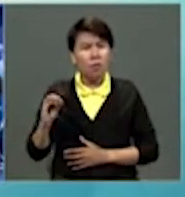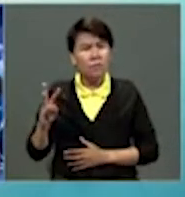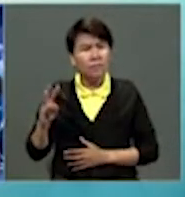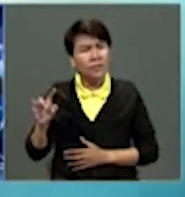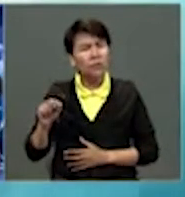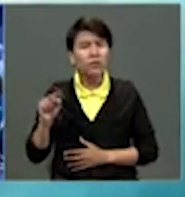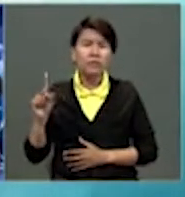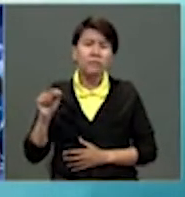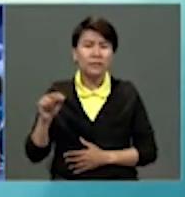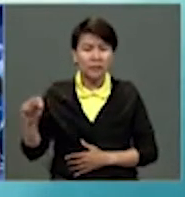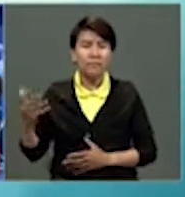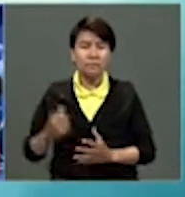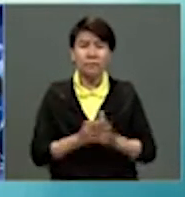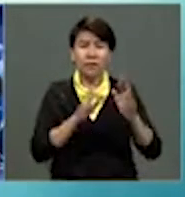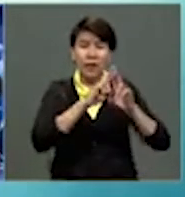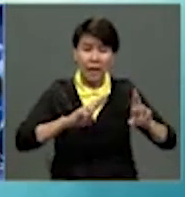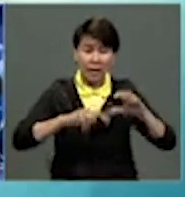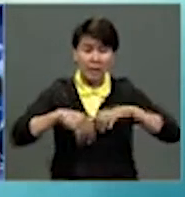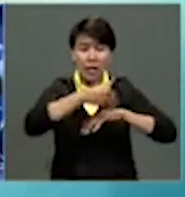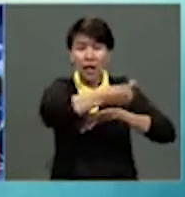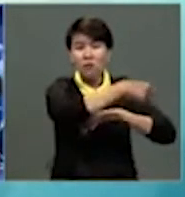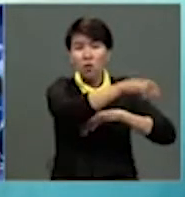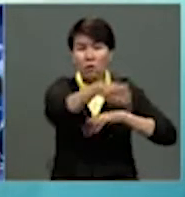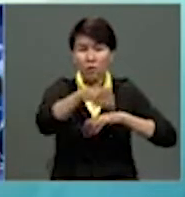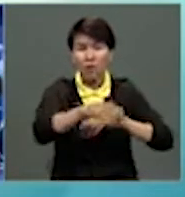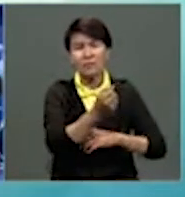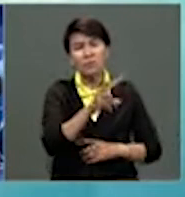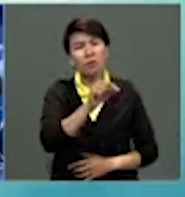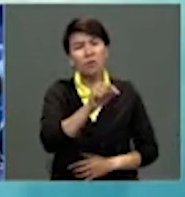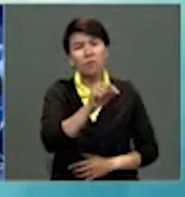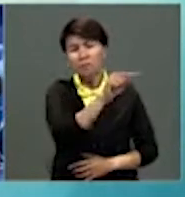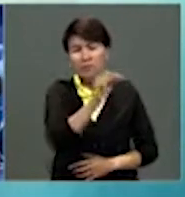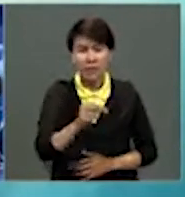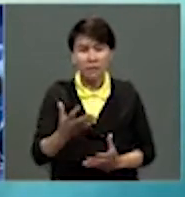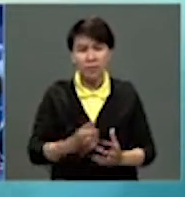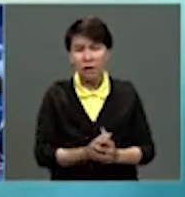15%ร้านอาหารที่อยู่นอก 5อีก 12%นอกนั้นก็ลด